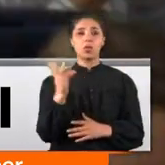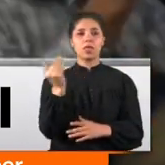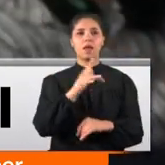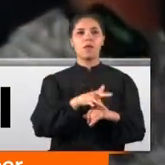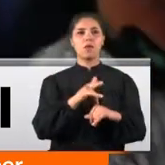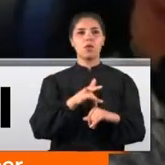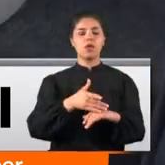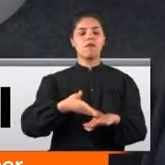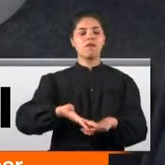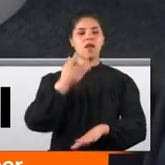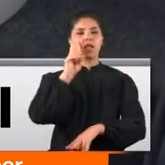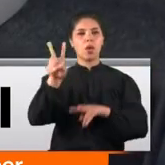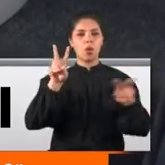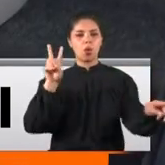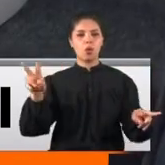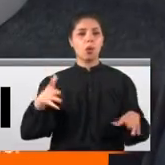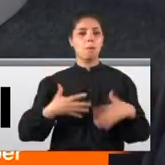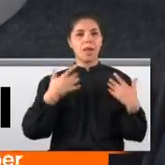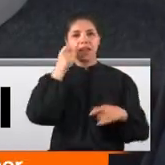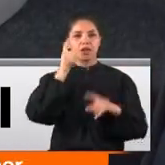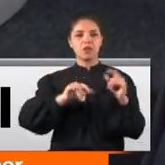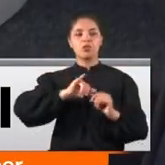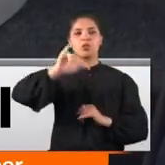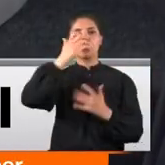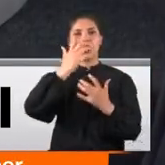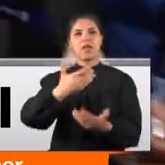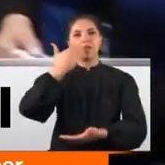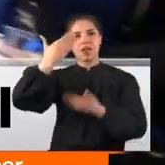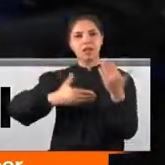ülkeyi gördüğü yolculuklardan meraklılara uçuş tavsiyeleri veriyor.